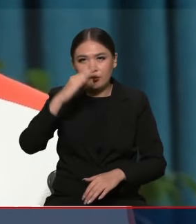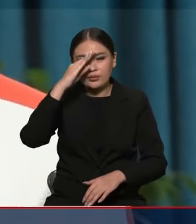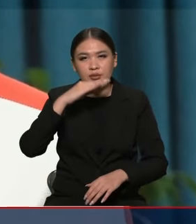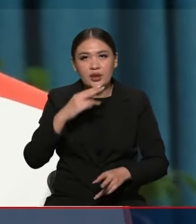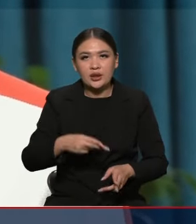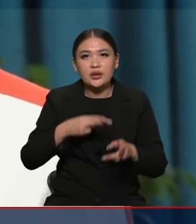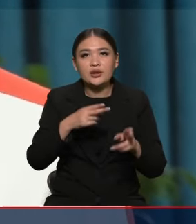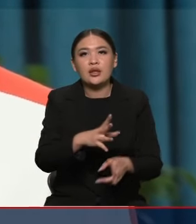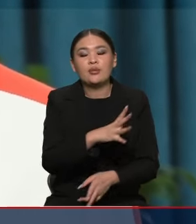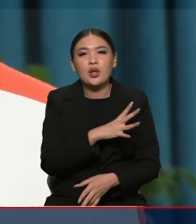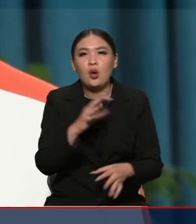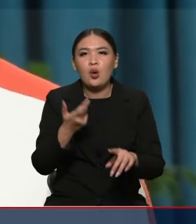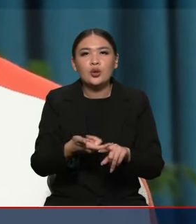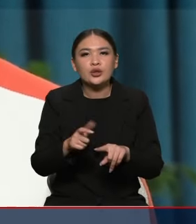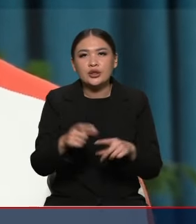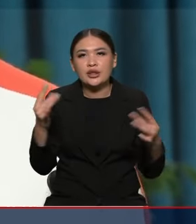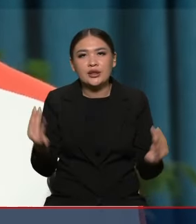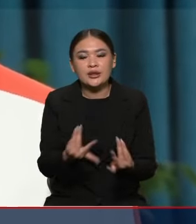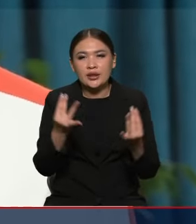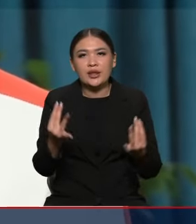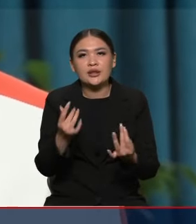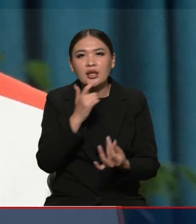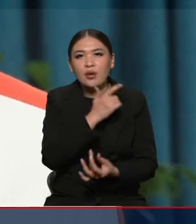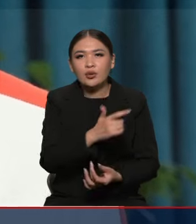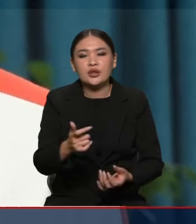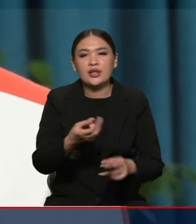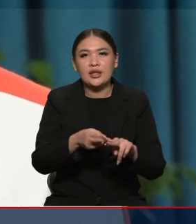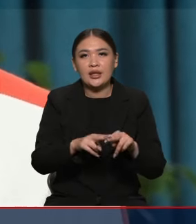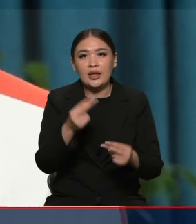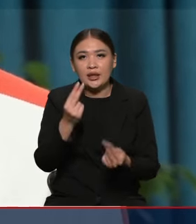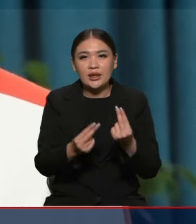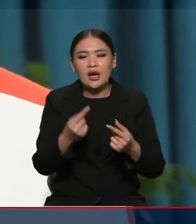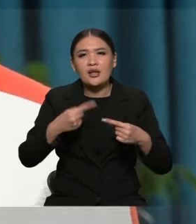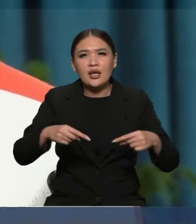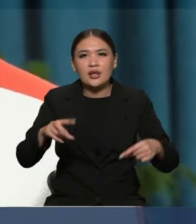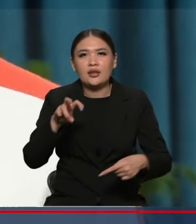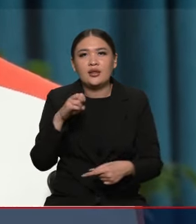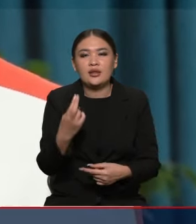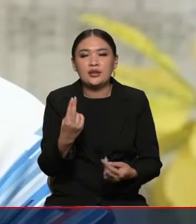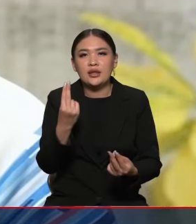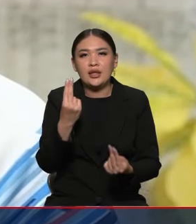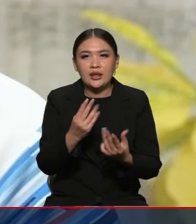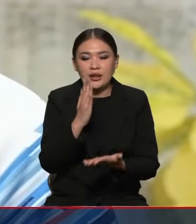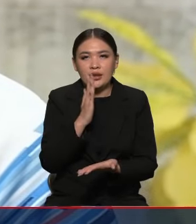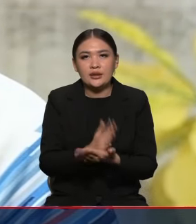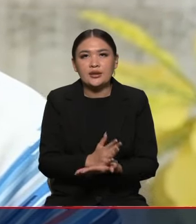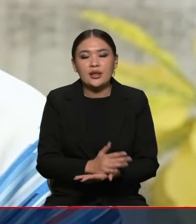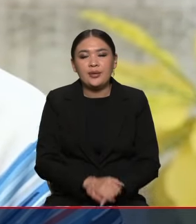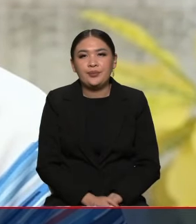И очень интересно наблюдать за этими играми, потому что там разные национальные игры присутствуют. На самом